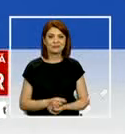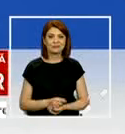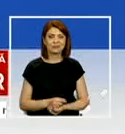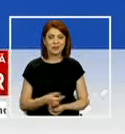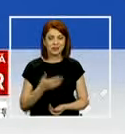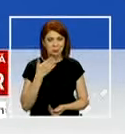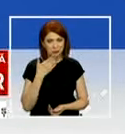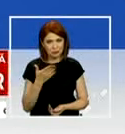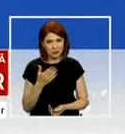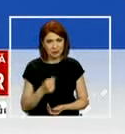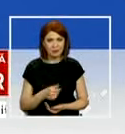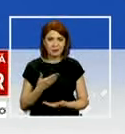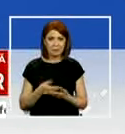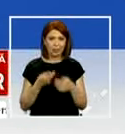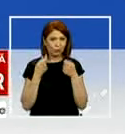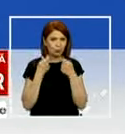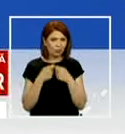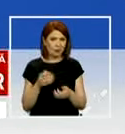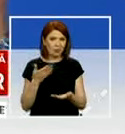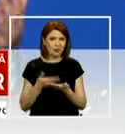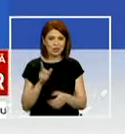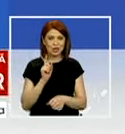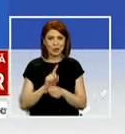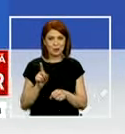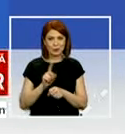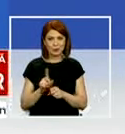Vă mulțumim pentru toate aceste lucruri.